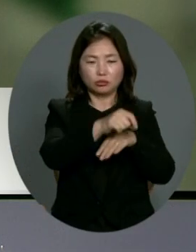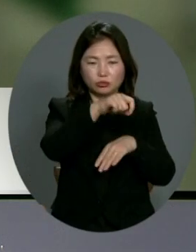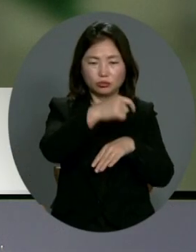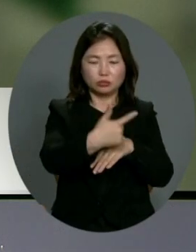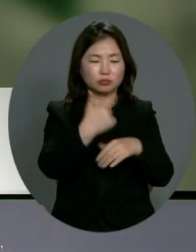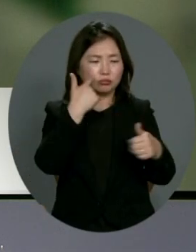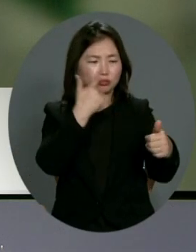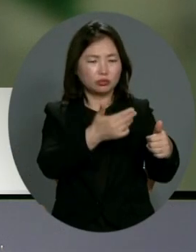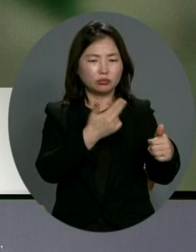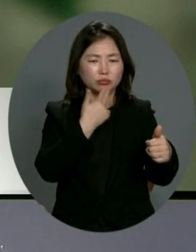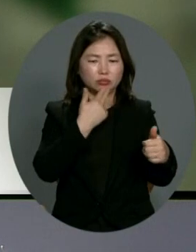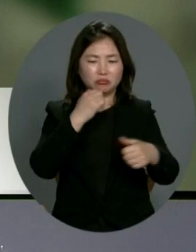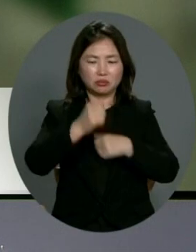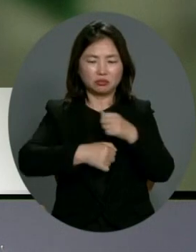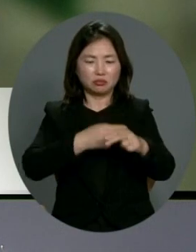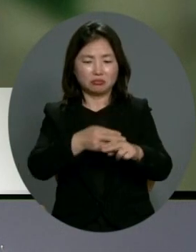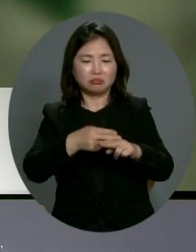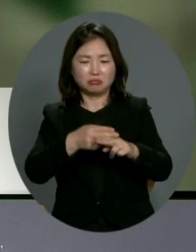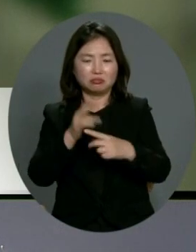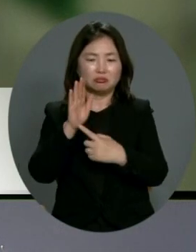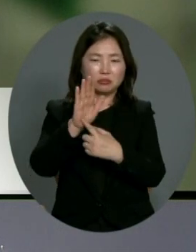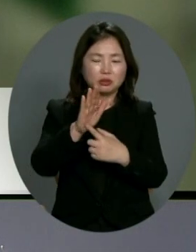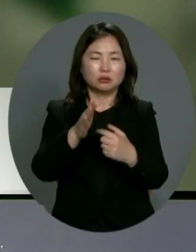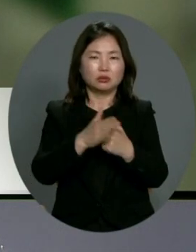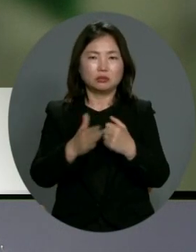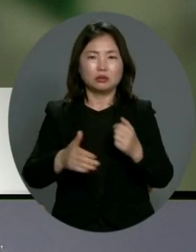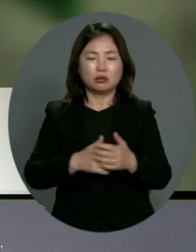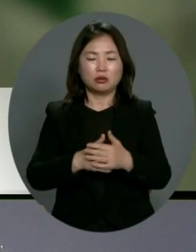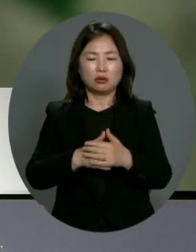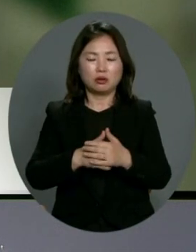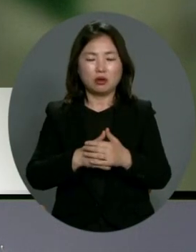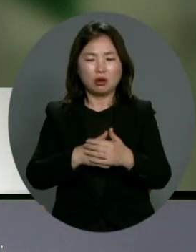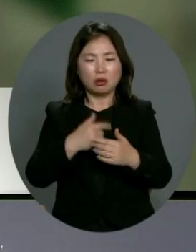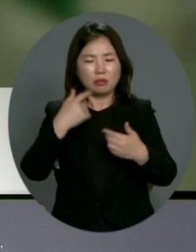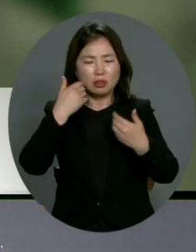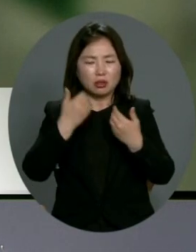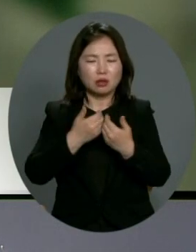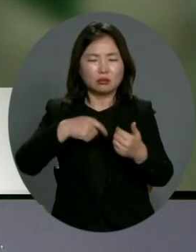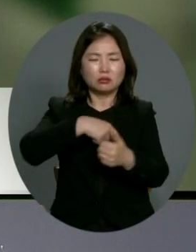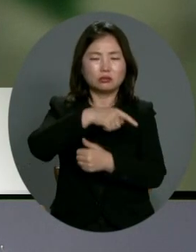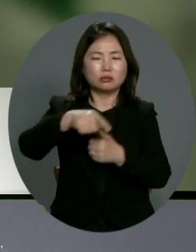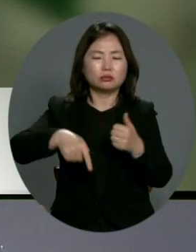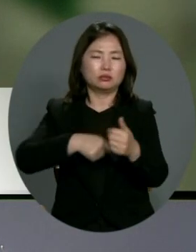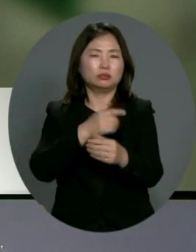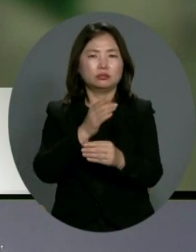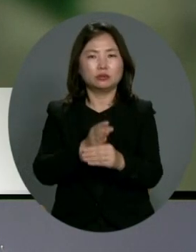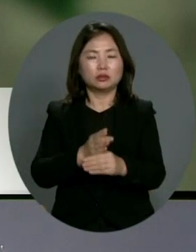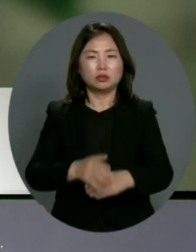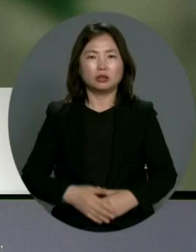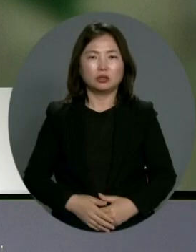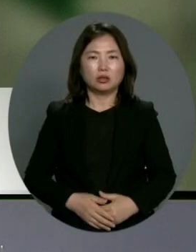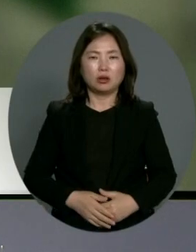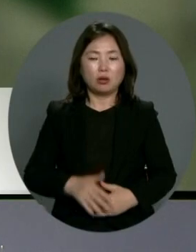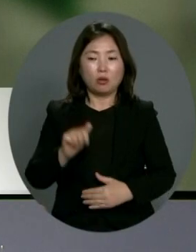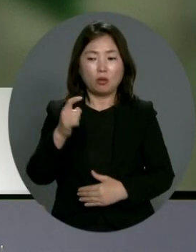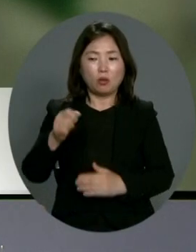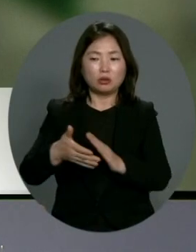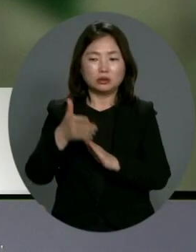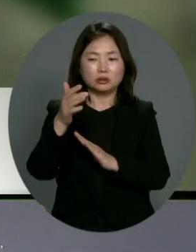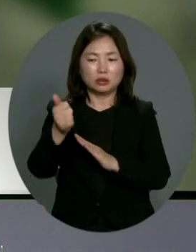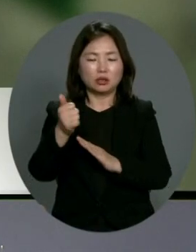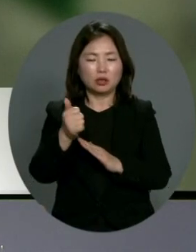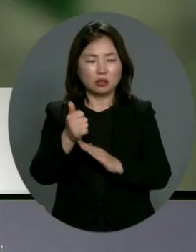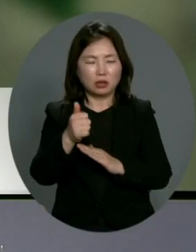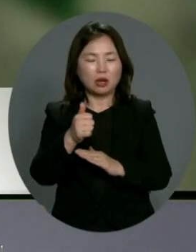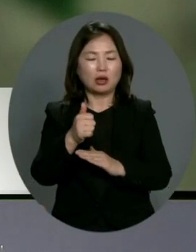의견 수렴도 없이 갑자기 이런 발언이 나오면서 일각에서 반대 기류가 형성되고 있는 겁니다. 홍 시장은 주민 의견